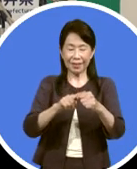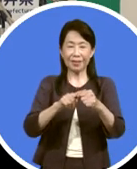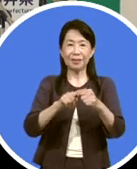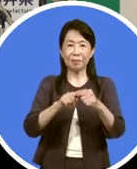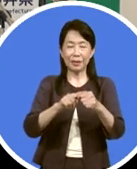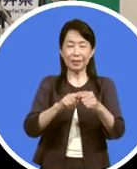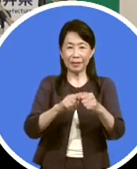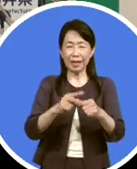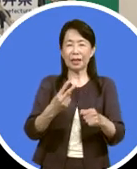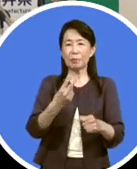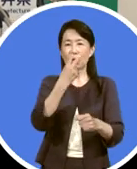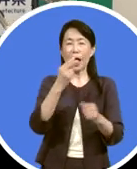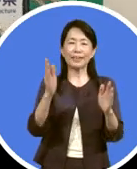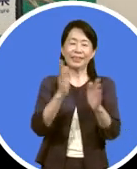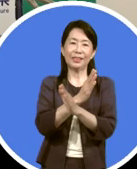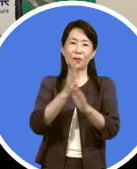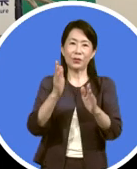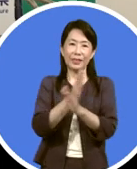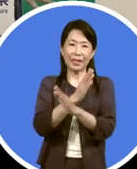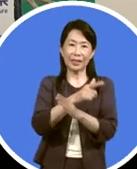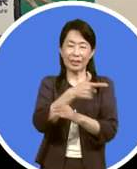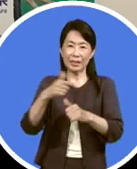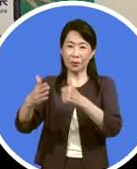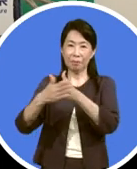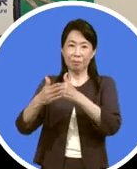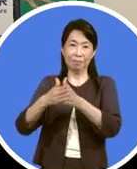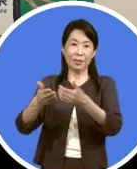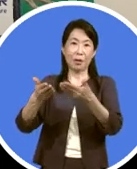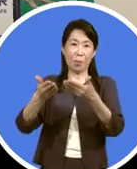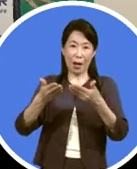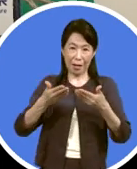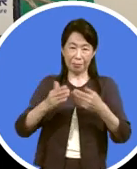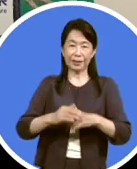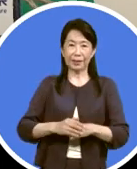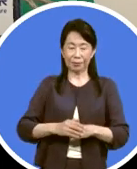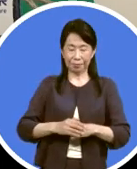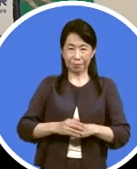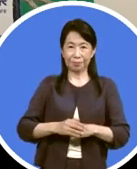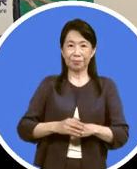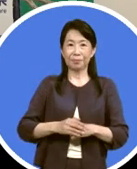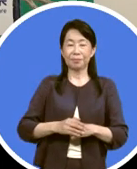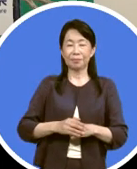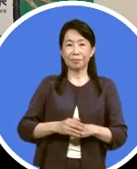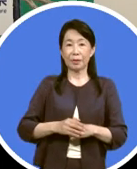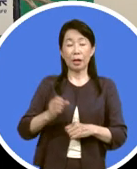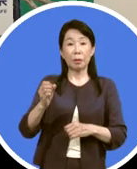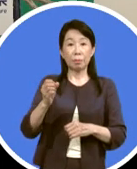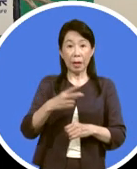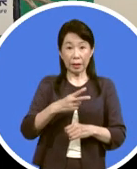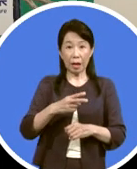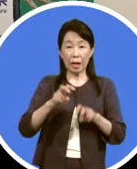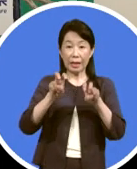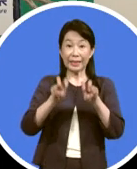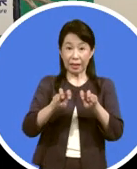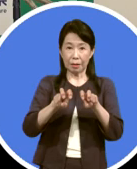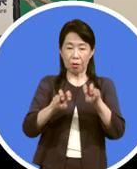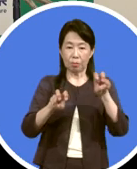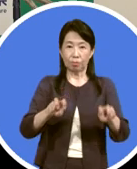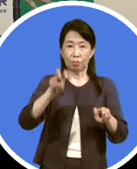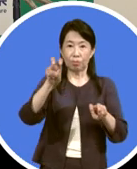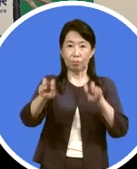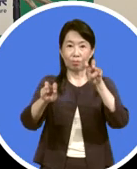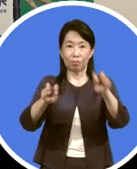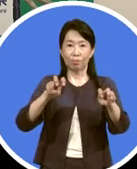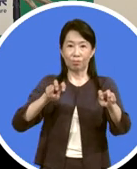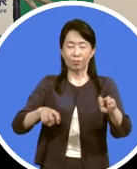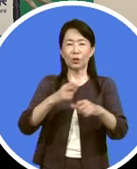こういったところはですね窓を開けたり環境を良くするそういうことで十分注意を払っていただいたりまた敵だけ席の位置もですね